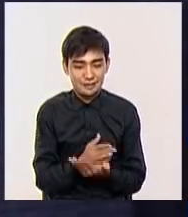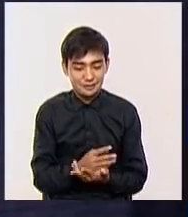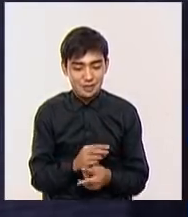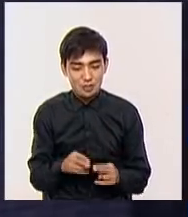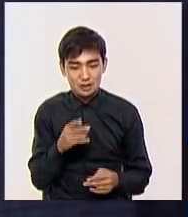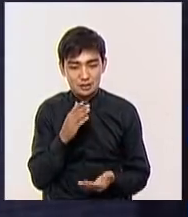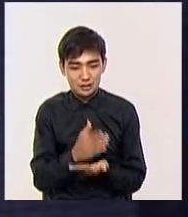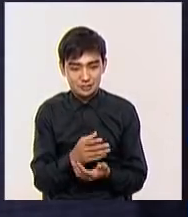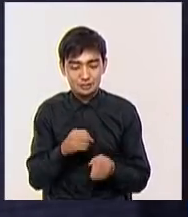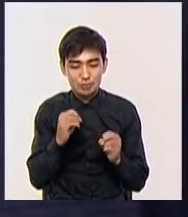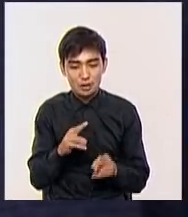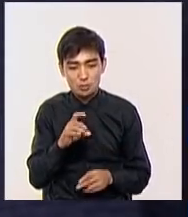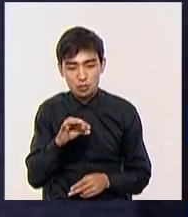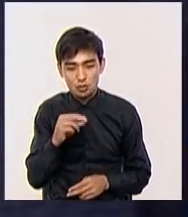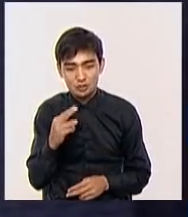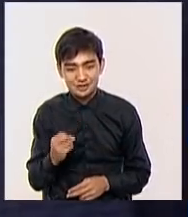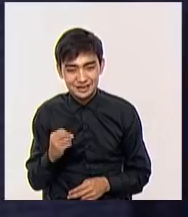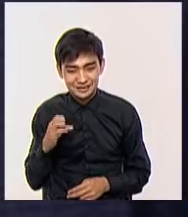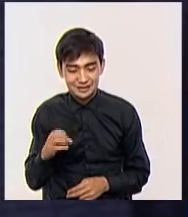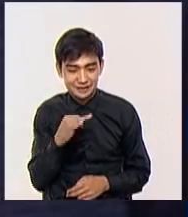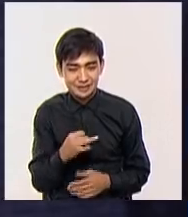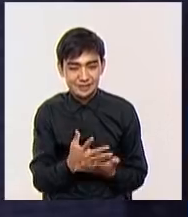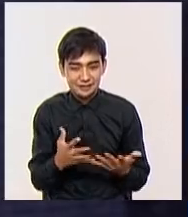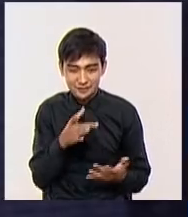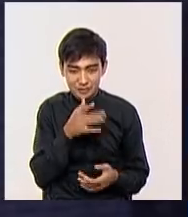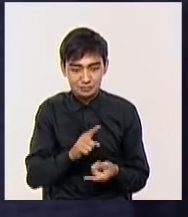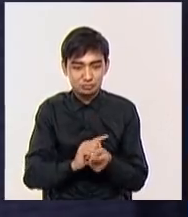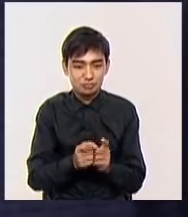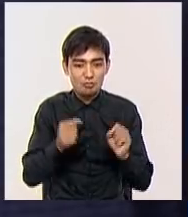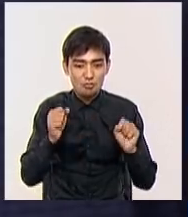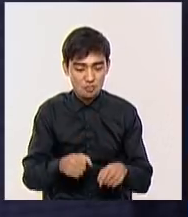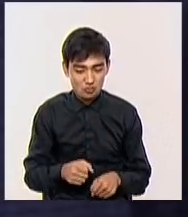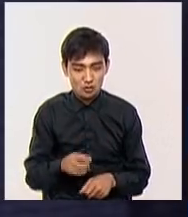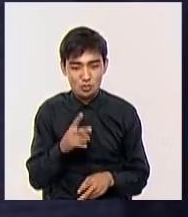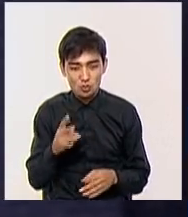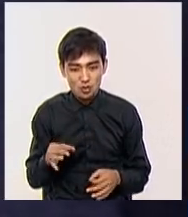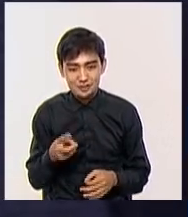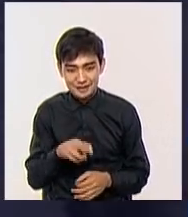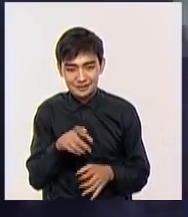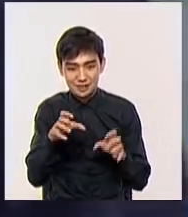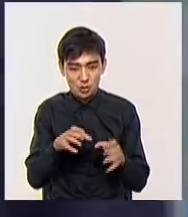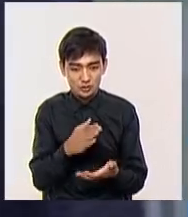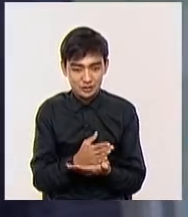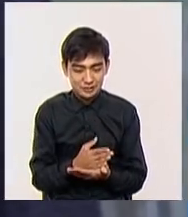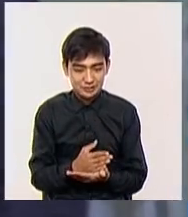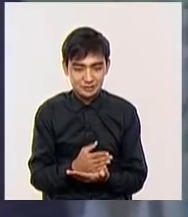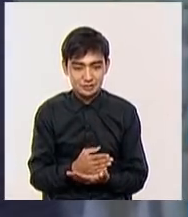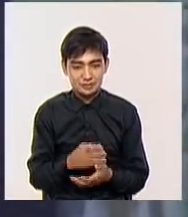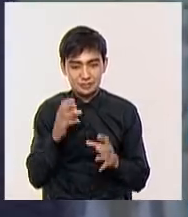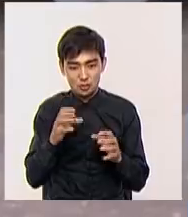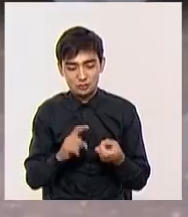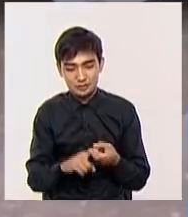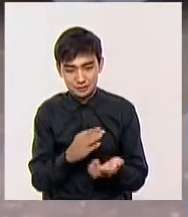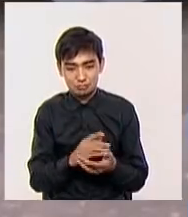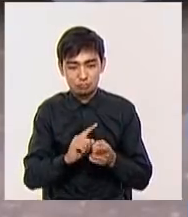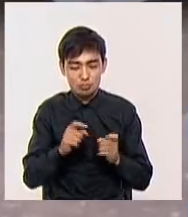существуют определенные процессы, которые через некоторое время это поменять. То есть это возможно. Но для этого есть законным образом абсолютно